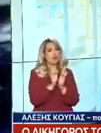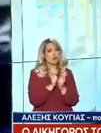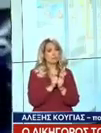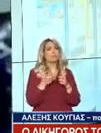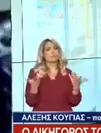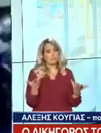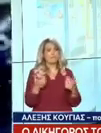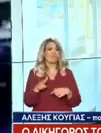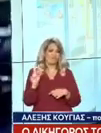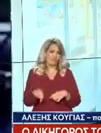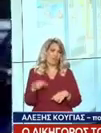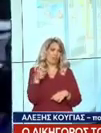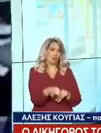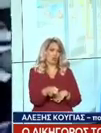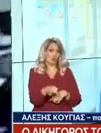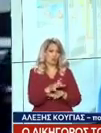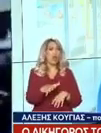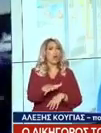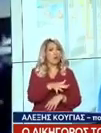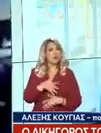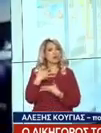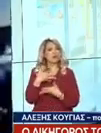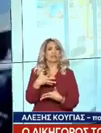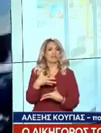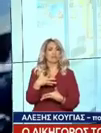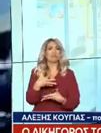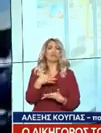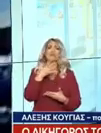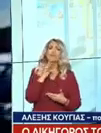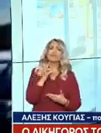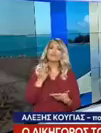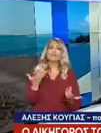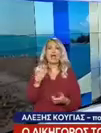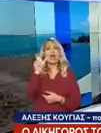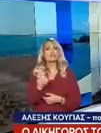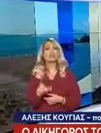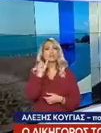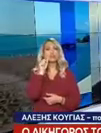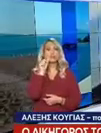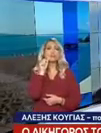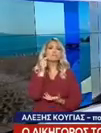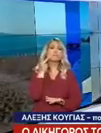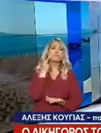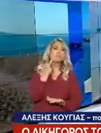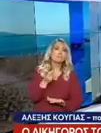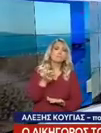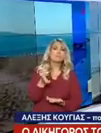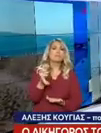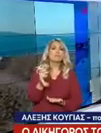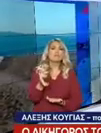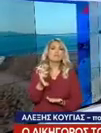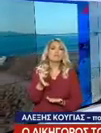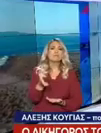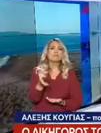το ακραίο έγκλημα, τον αγαπούσαν όλοι. Γιατί αυτός, από ό,τι φαίνεται και από ό,τι είχα μάθει μετά,